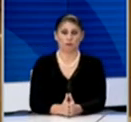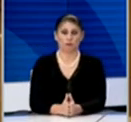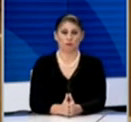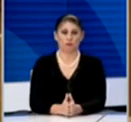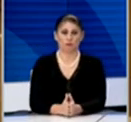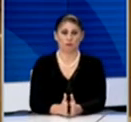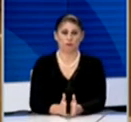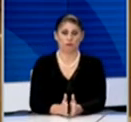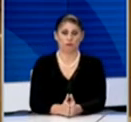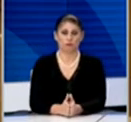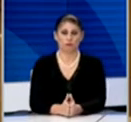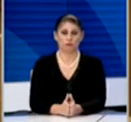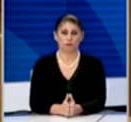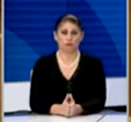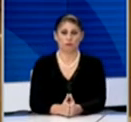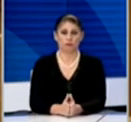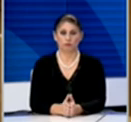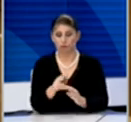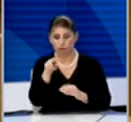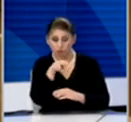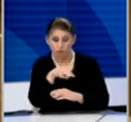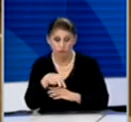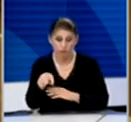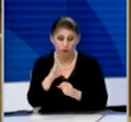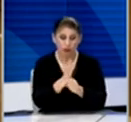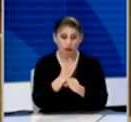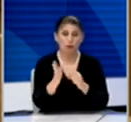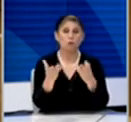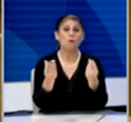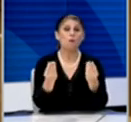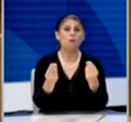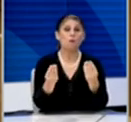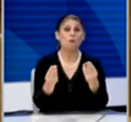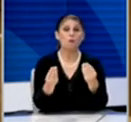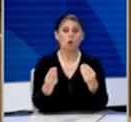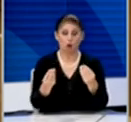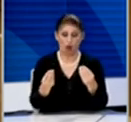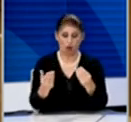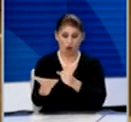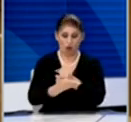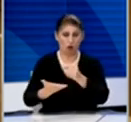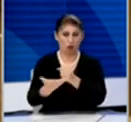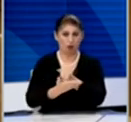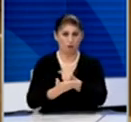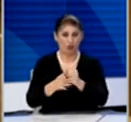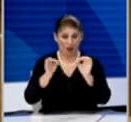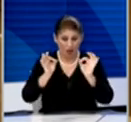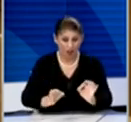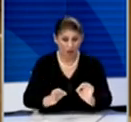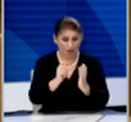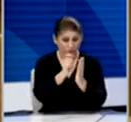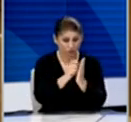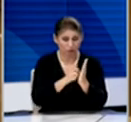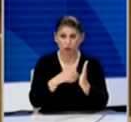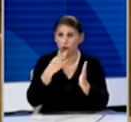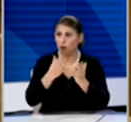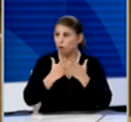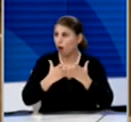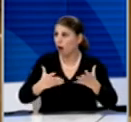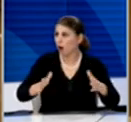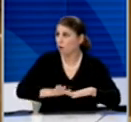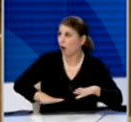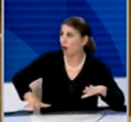πω εντόπισε καταστροφές σε πολλές καλλέ ε όμως για να τα καταμετρούν όλα το συνεργείο όλα με ακρίβεια λόγω της διευρυμένης έκτασης